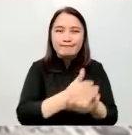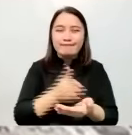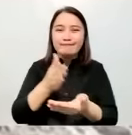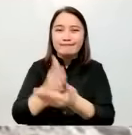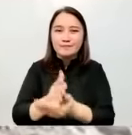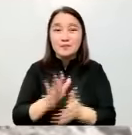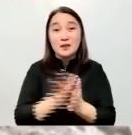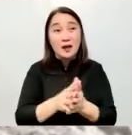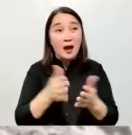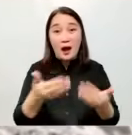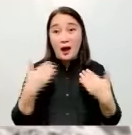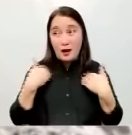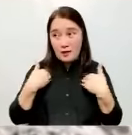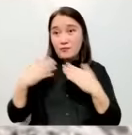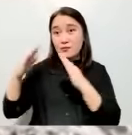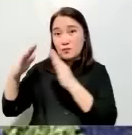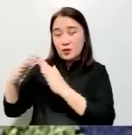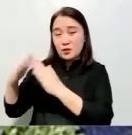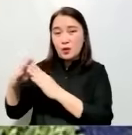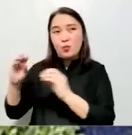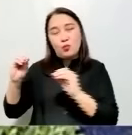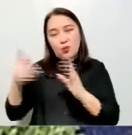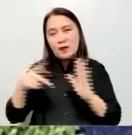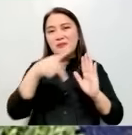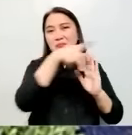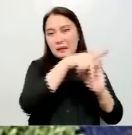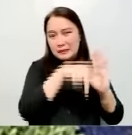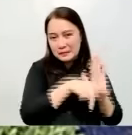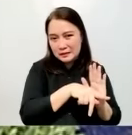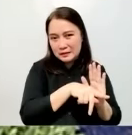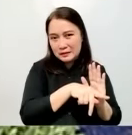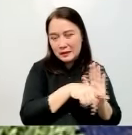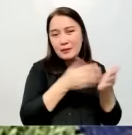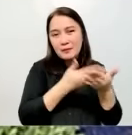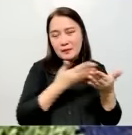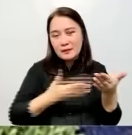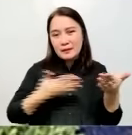no habitation policy. So ito yung mga bagay-bagay na kailangan din namin